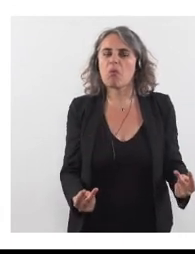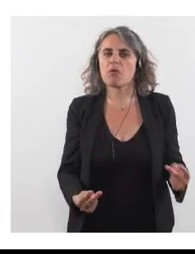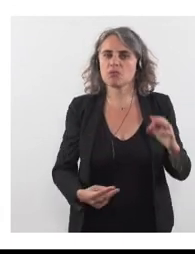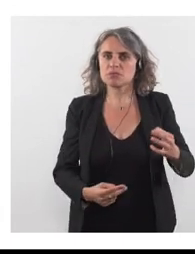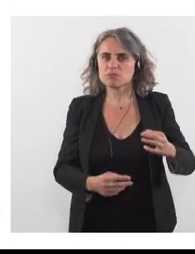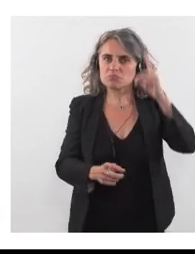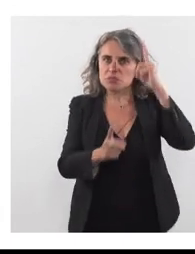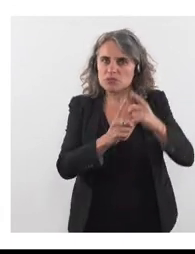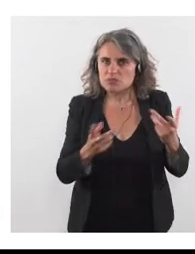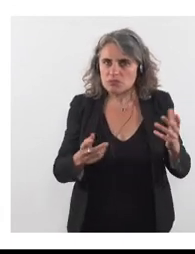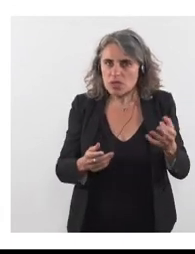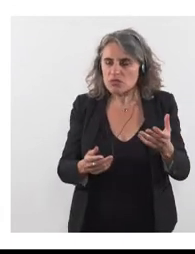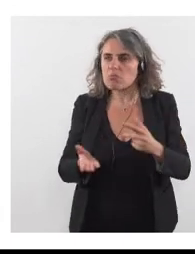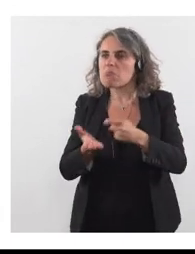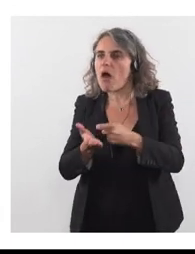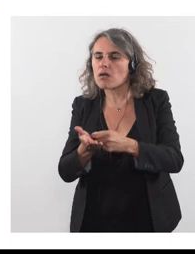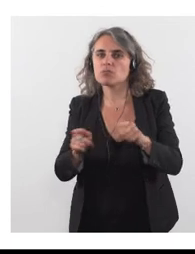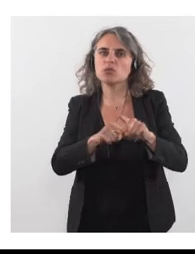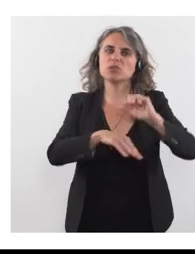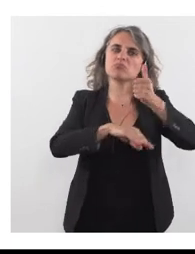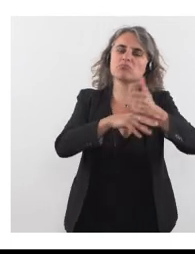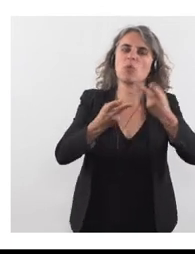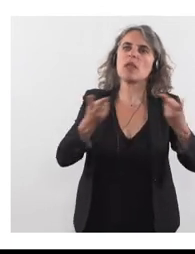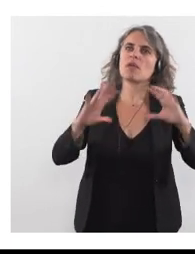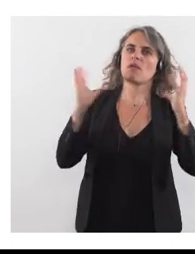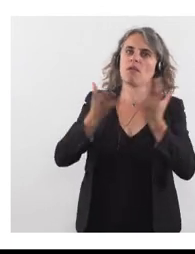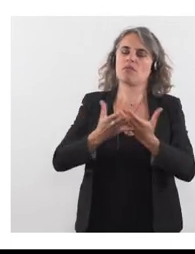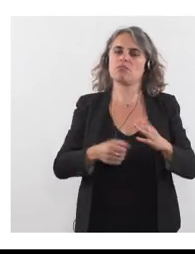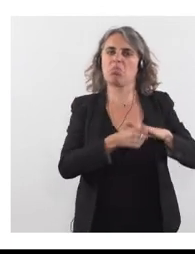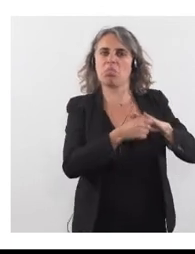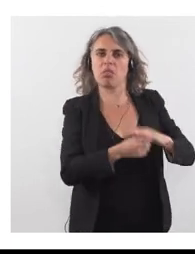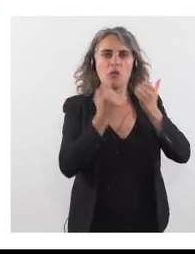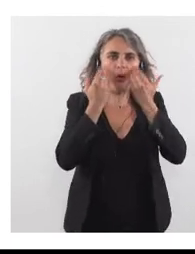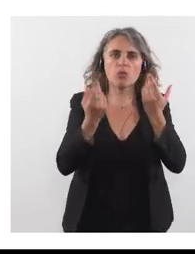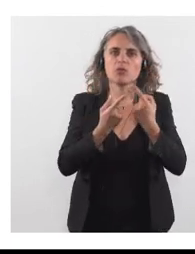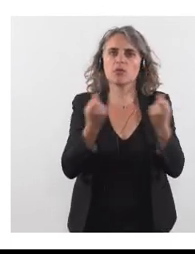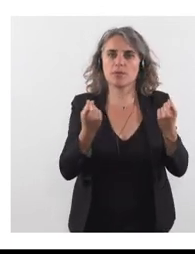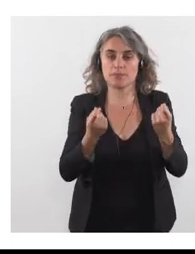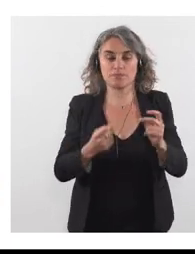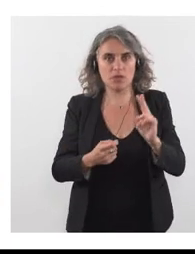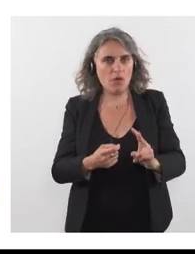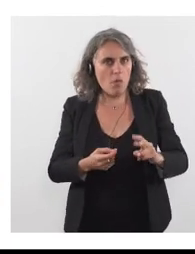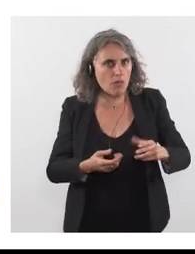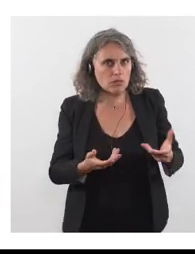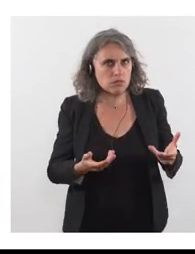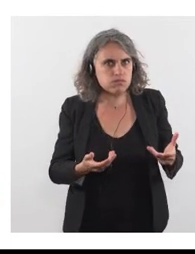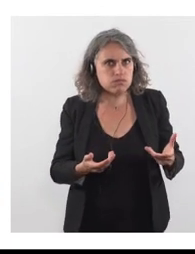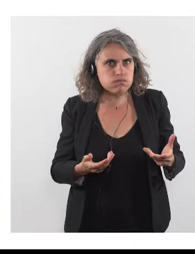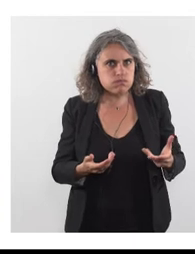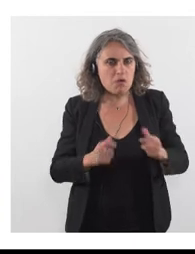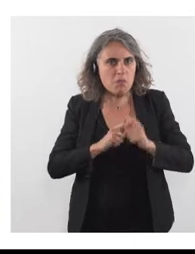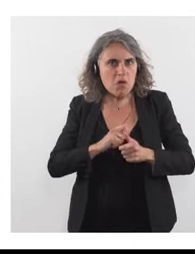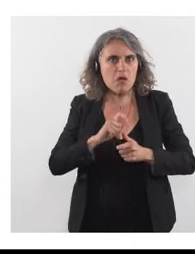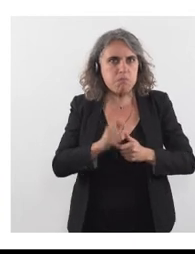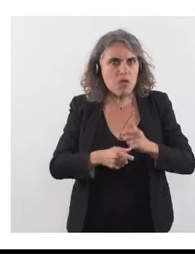qui à la fois du refus des banques, mais également de la part des autorités publiques, bien, le chemin est extraordinairement long